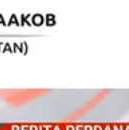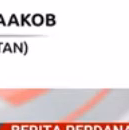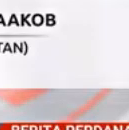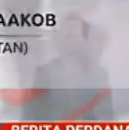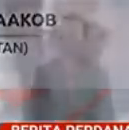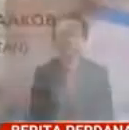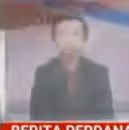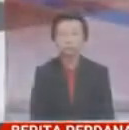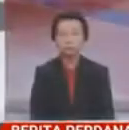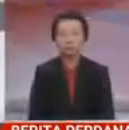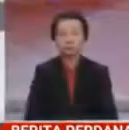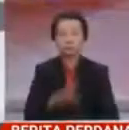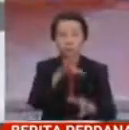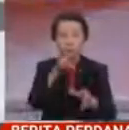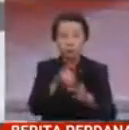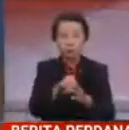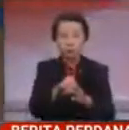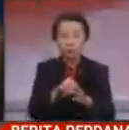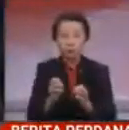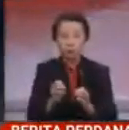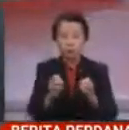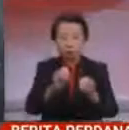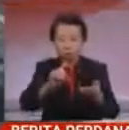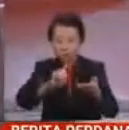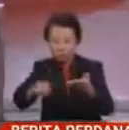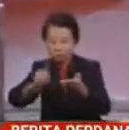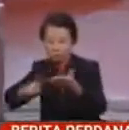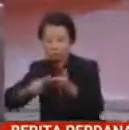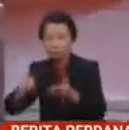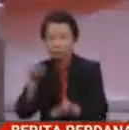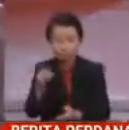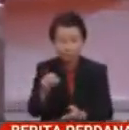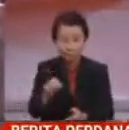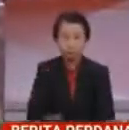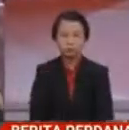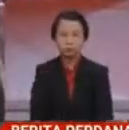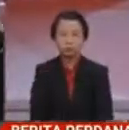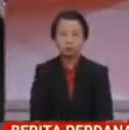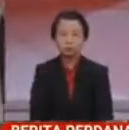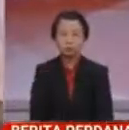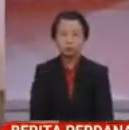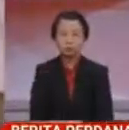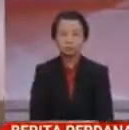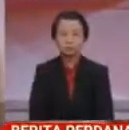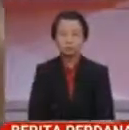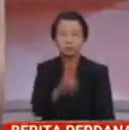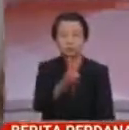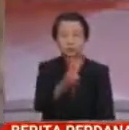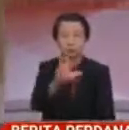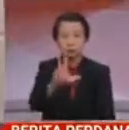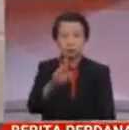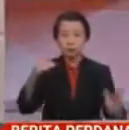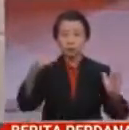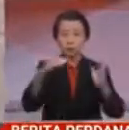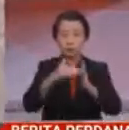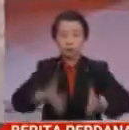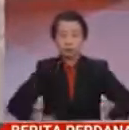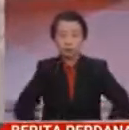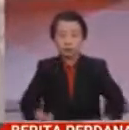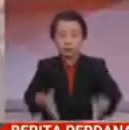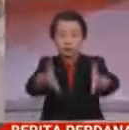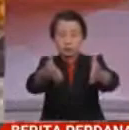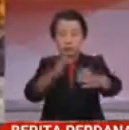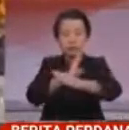17,765 anggota terlibat dalam operasi pemeriksaan tersebut. Sementara itu, 63 sekatan jalan raya